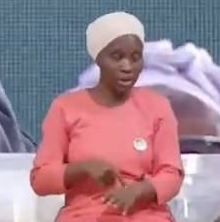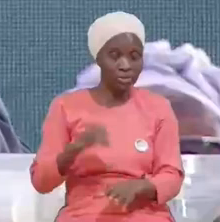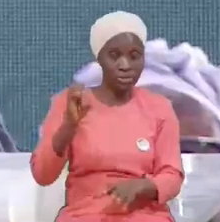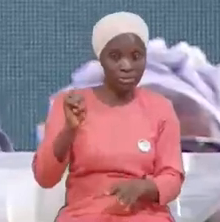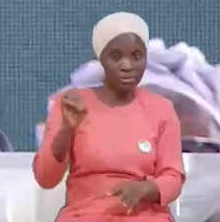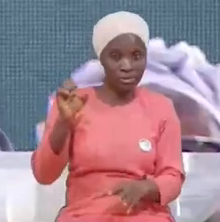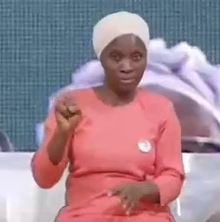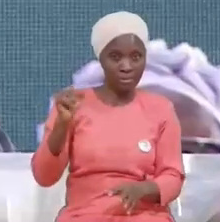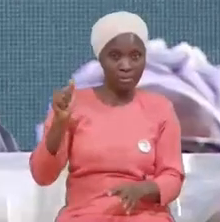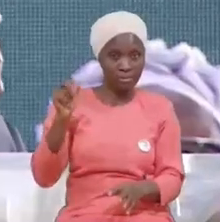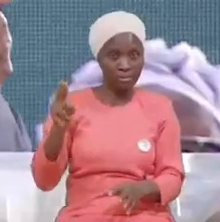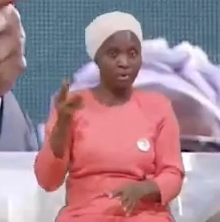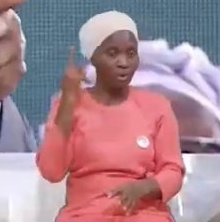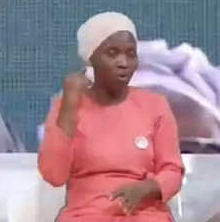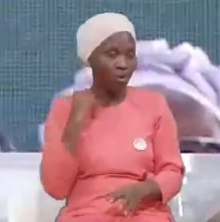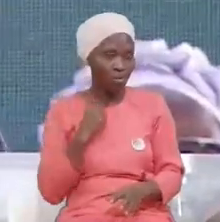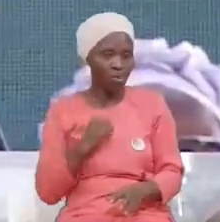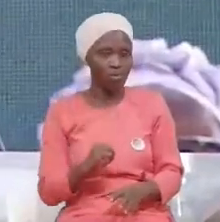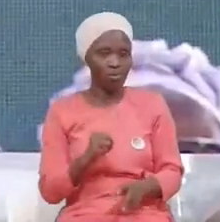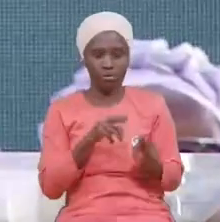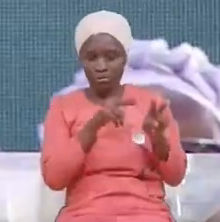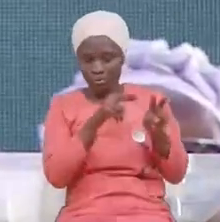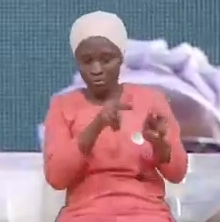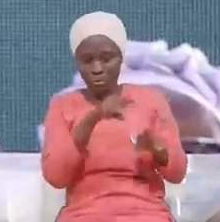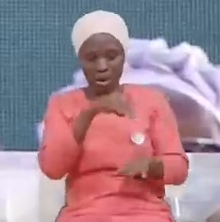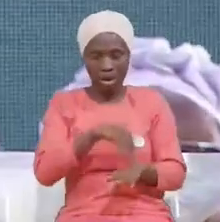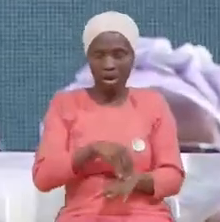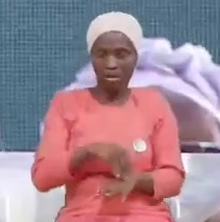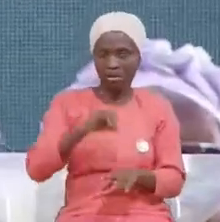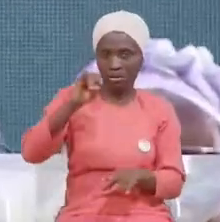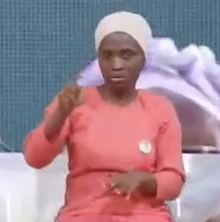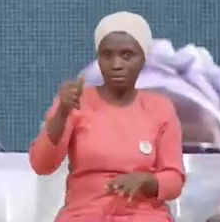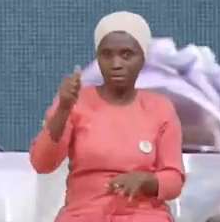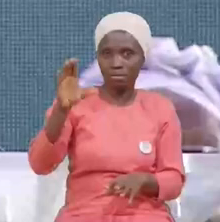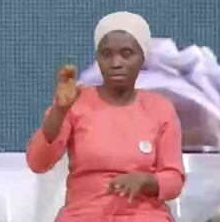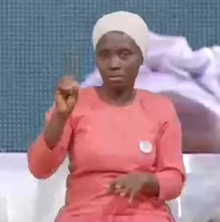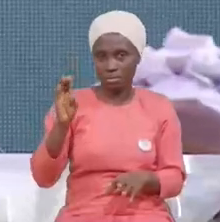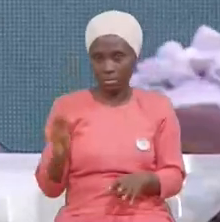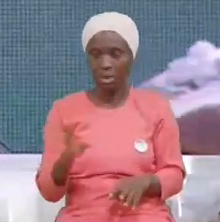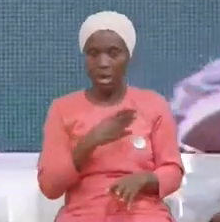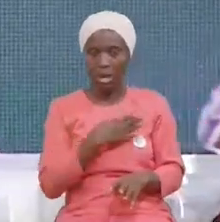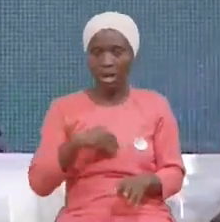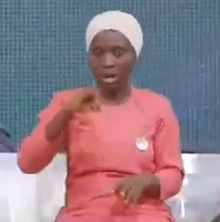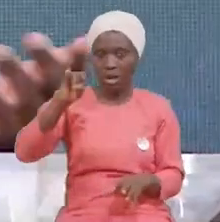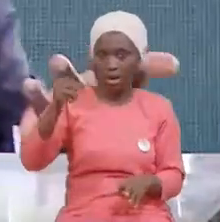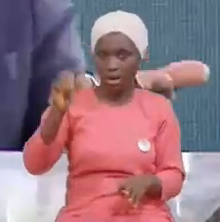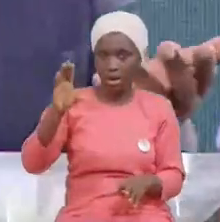et il avait les yeux sur Jacob. Jacob regardait Ésaü.